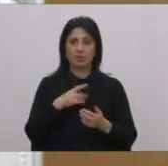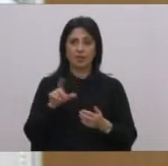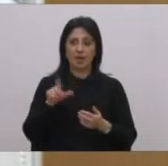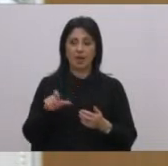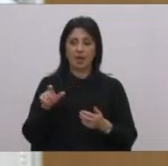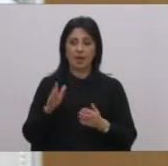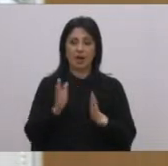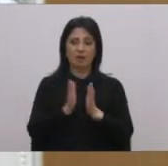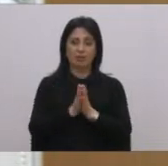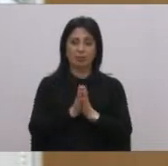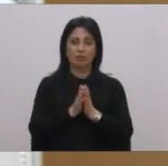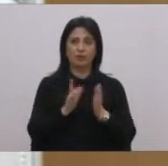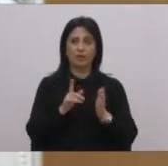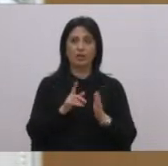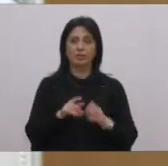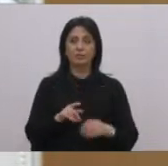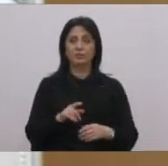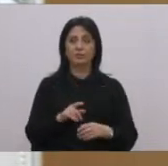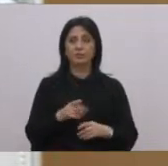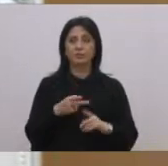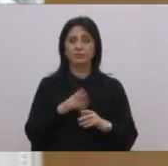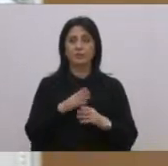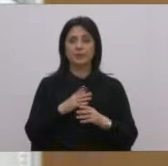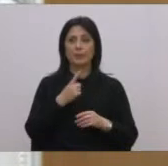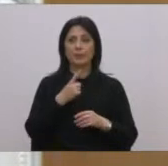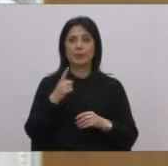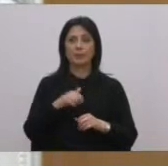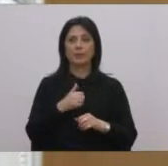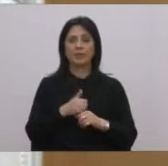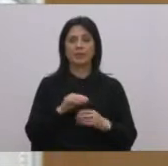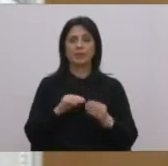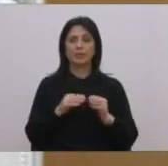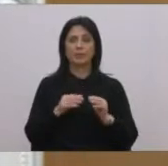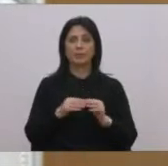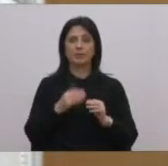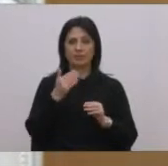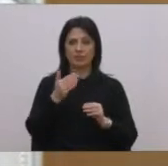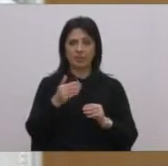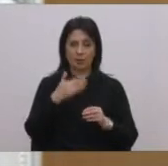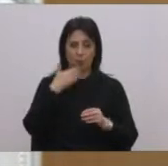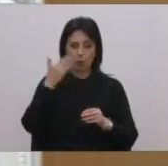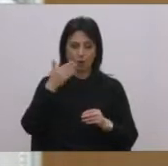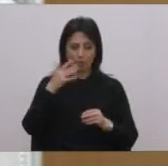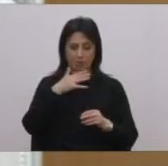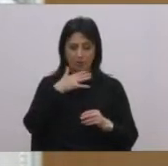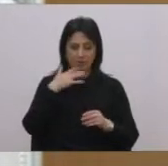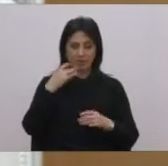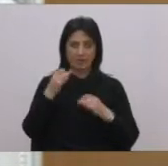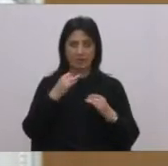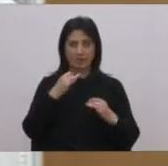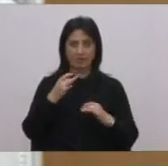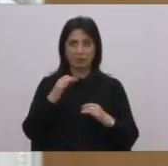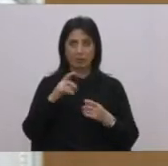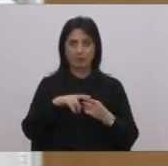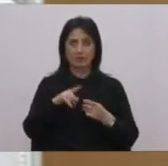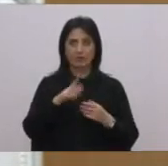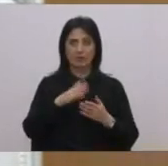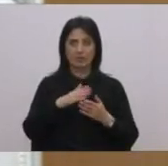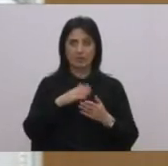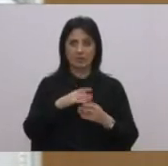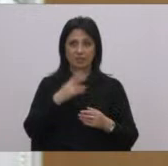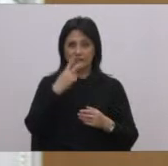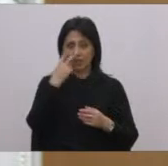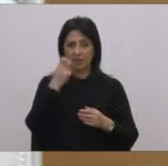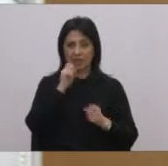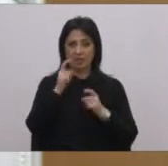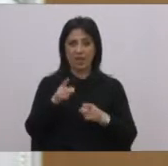obcevlebis, tchovna, tchua, esari. Ertetii tavari gamotul a dat, când cuvântul se nebași, beurii s-au obrit, am istalul baze, s-ar inagavsa,